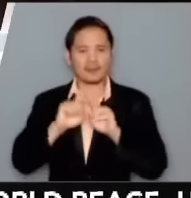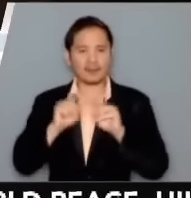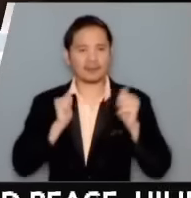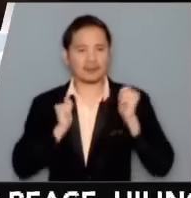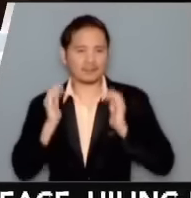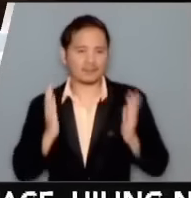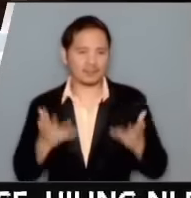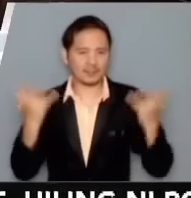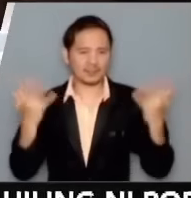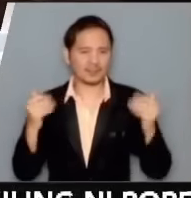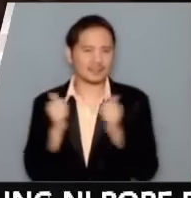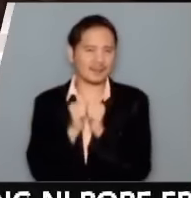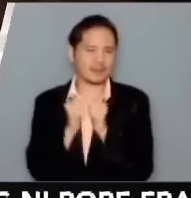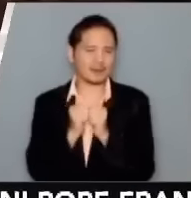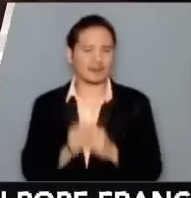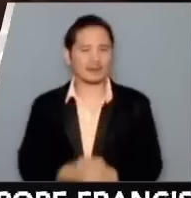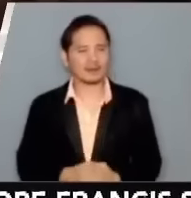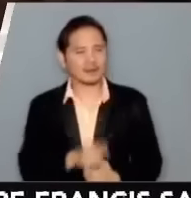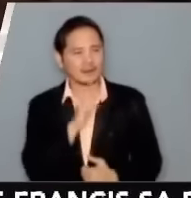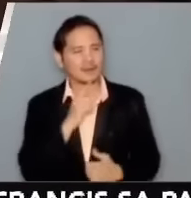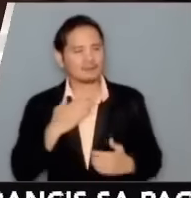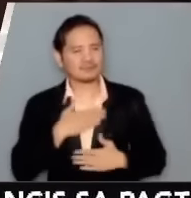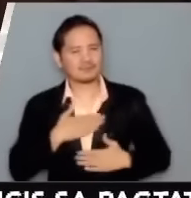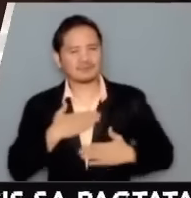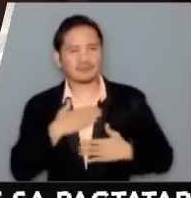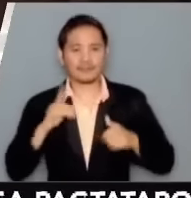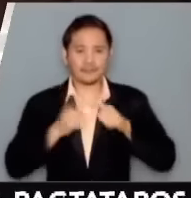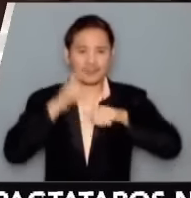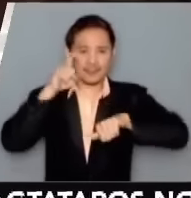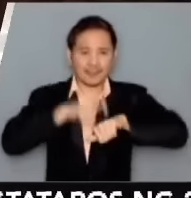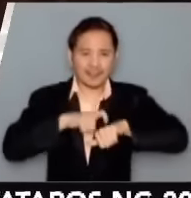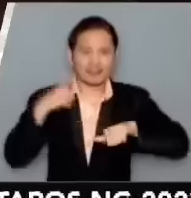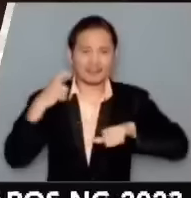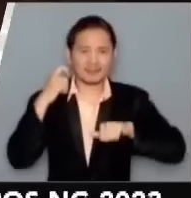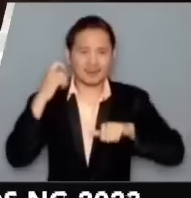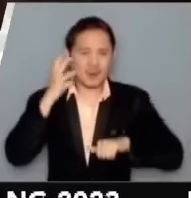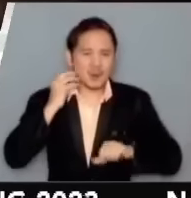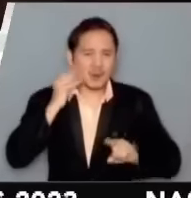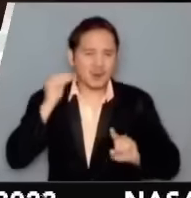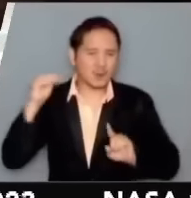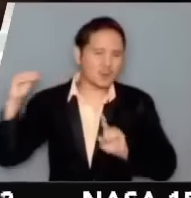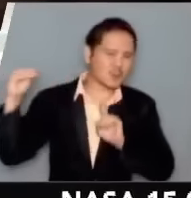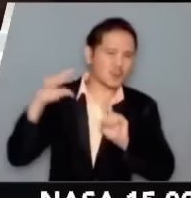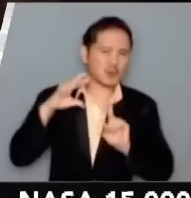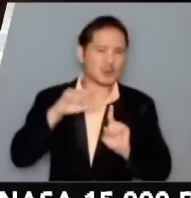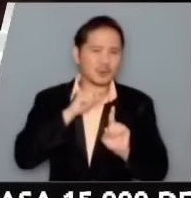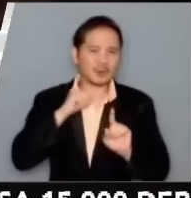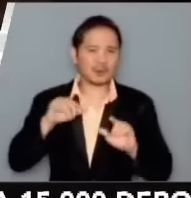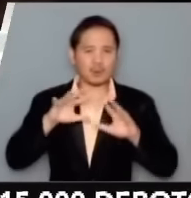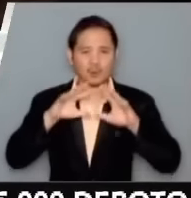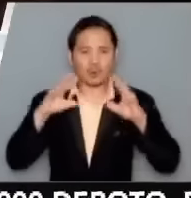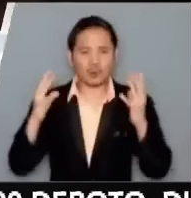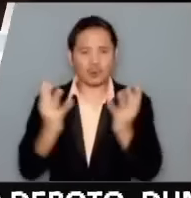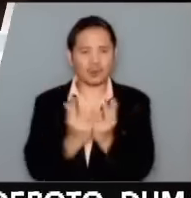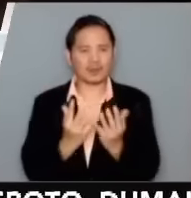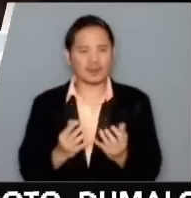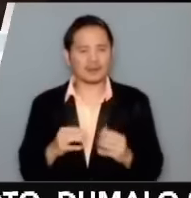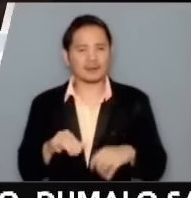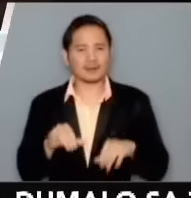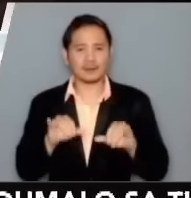saya. First time ko na-experience yung ganitong live ulit sa SMOA. And grabe, sobrang saya